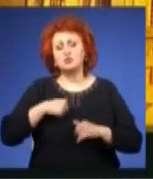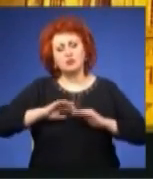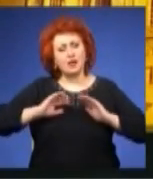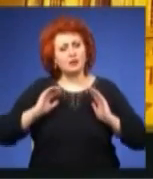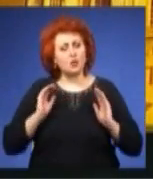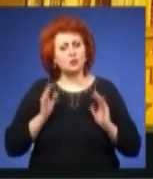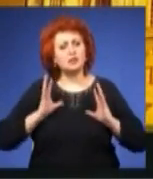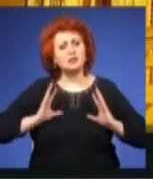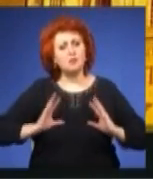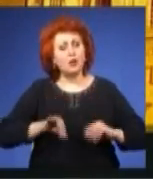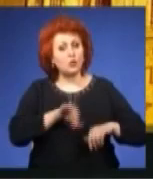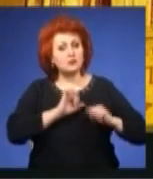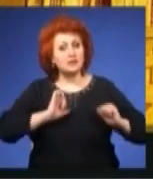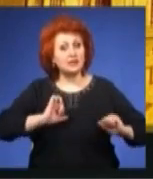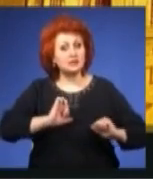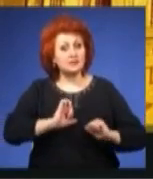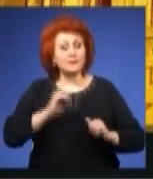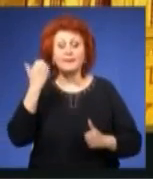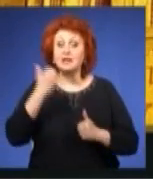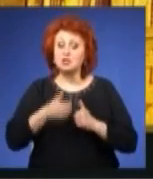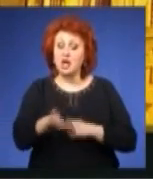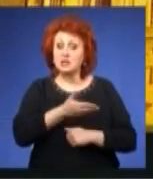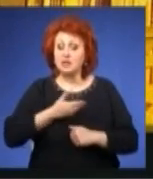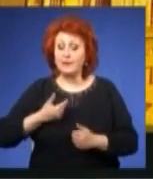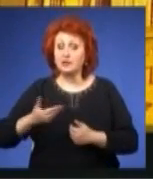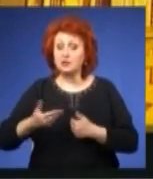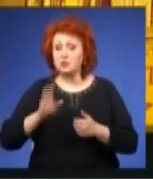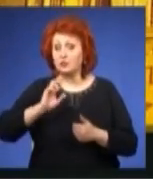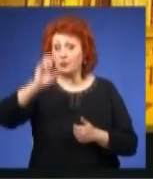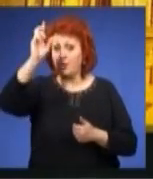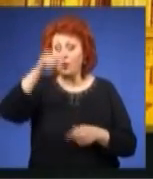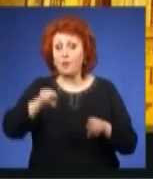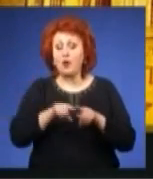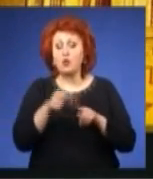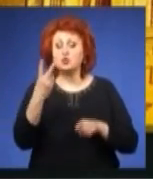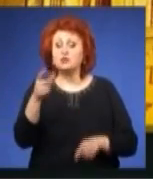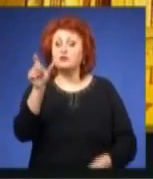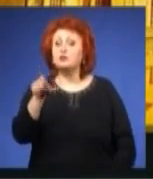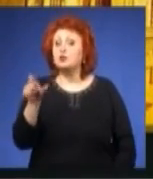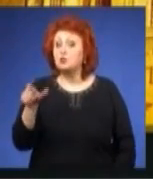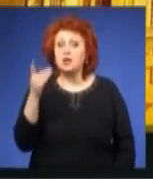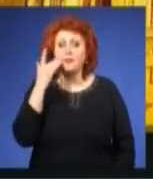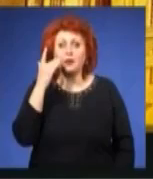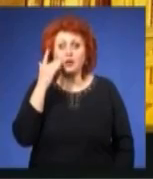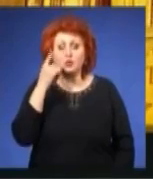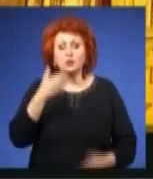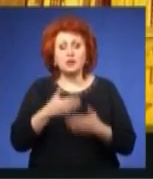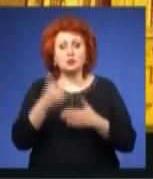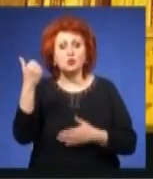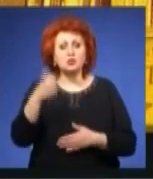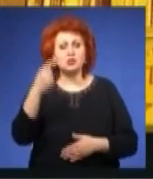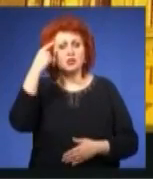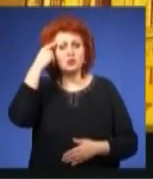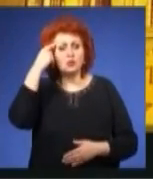«ибо я кроток и смирен сердцем». Зачастую же мы идем к Богу, подобно тем двум ученикам, которые перед